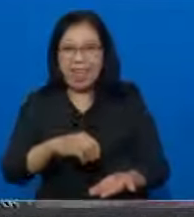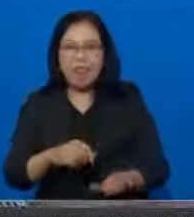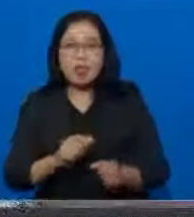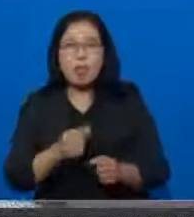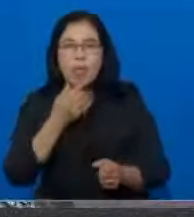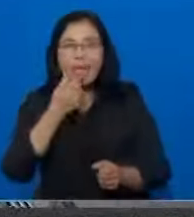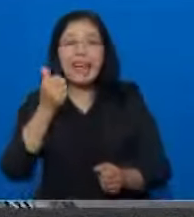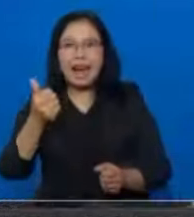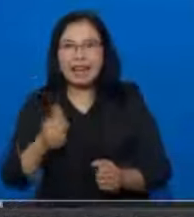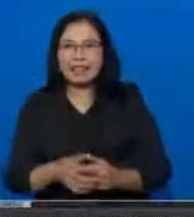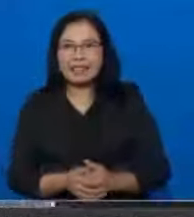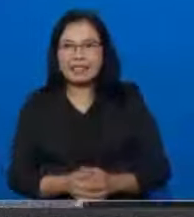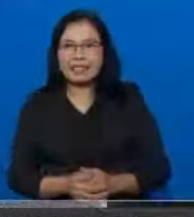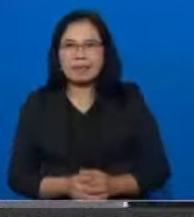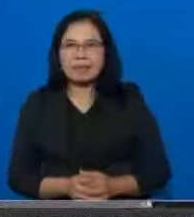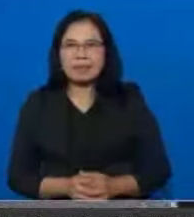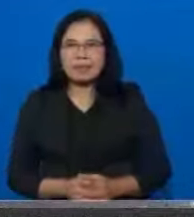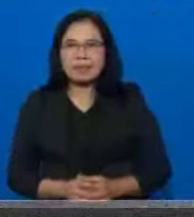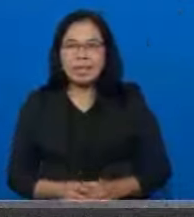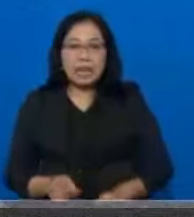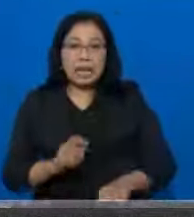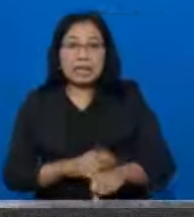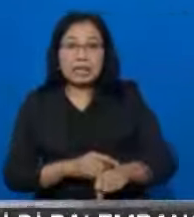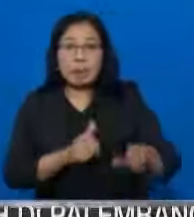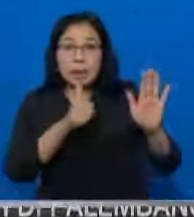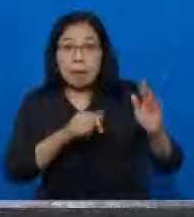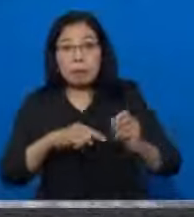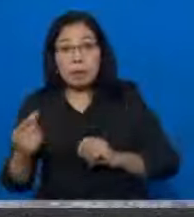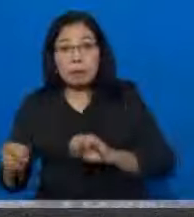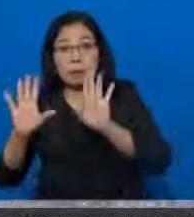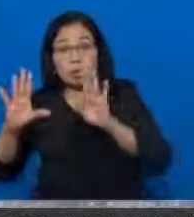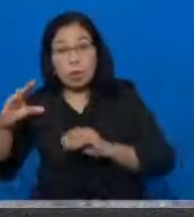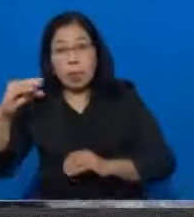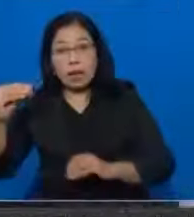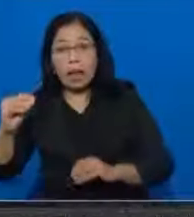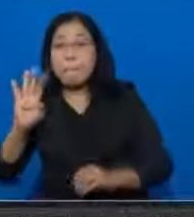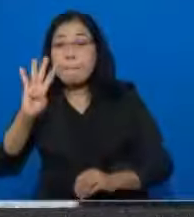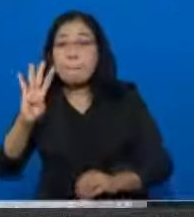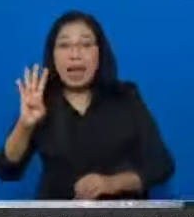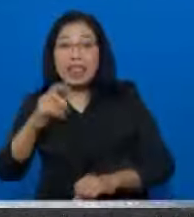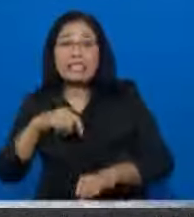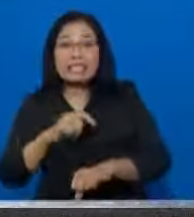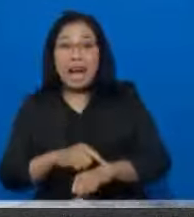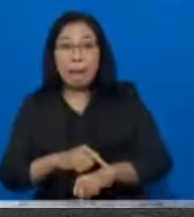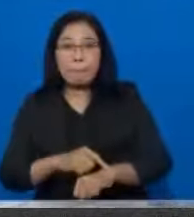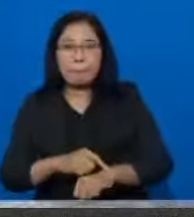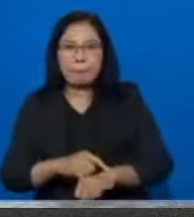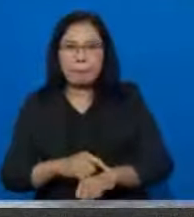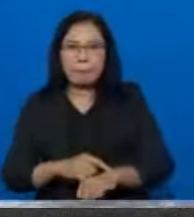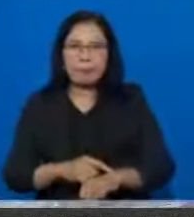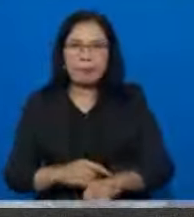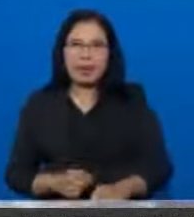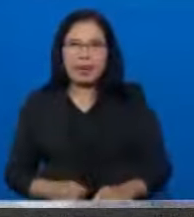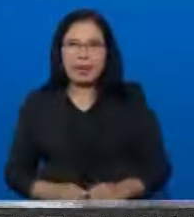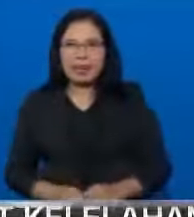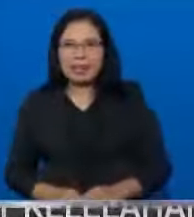Walau waktu berjalan relatif sebentar, mulai dari pukul 6 sampai pukul 10 pagi atau sekitar 4 jam saja, namun perjalanan membuat bubur ternyata memakan